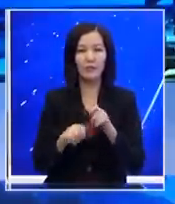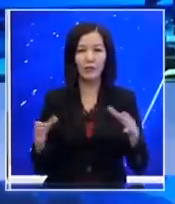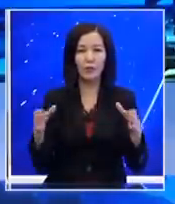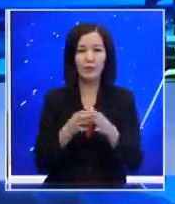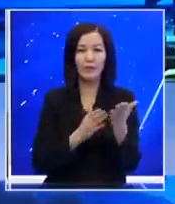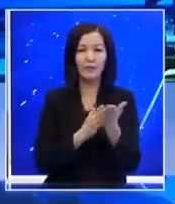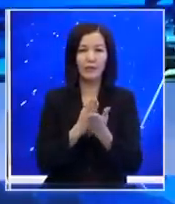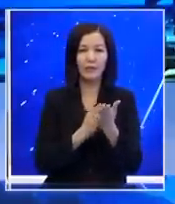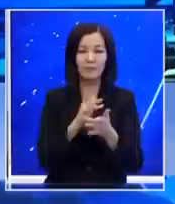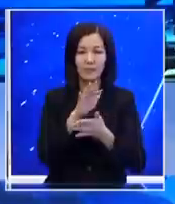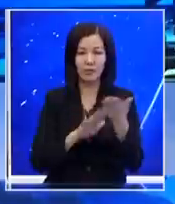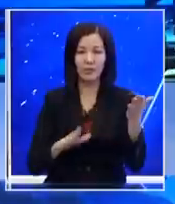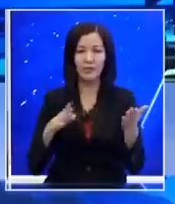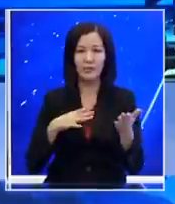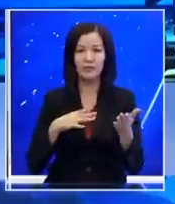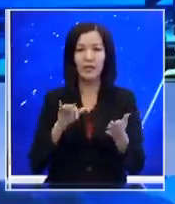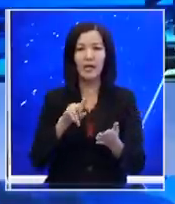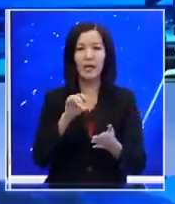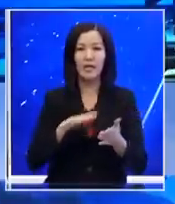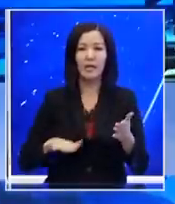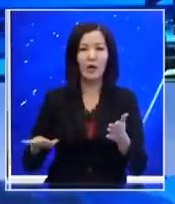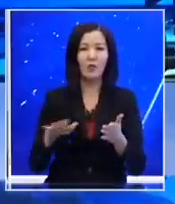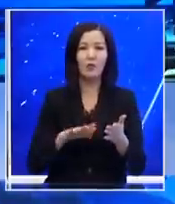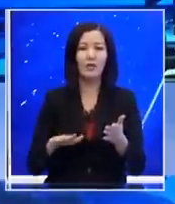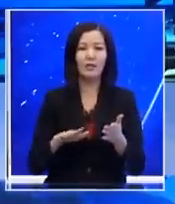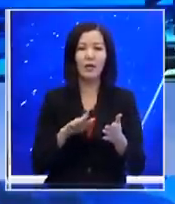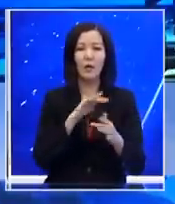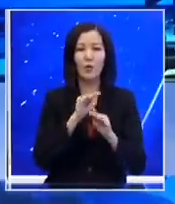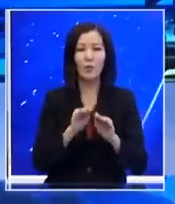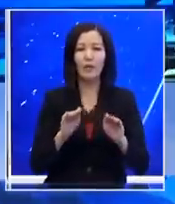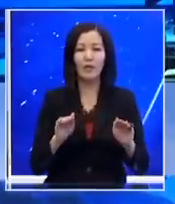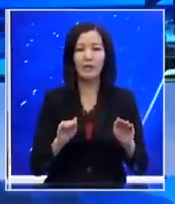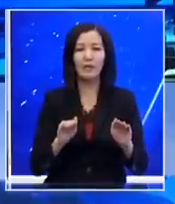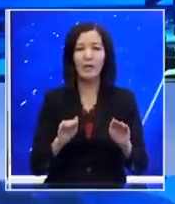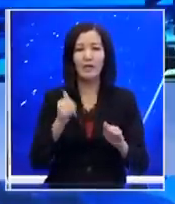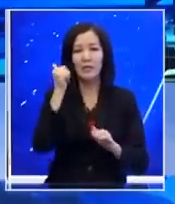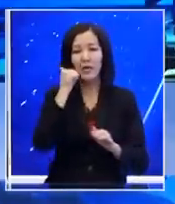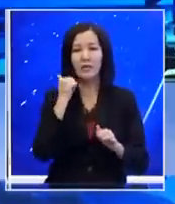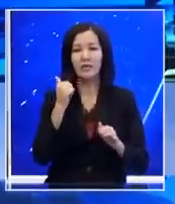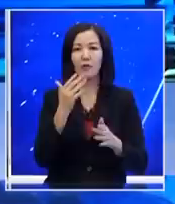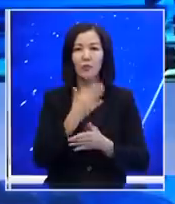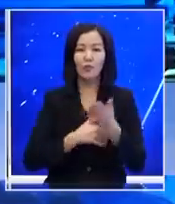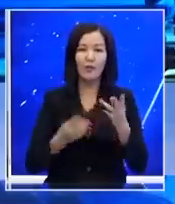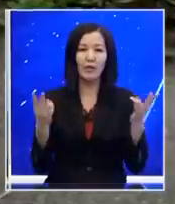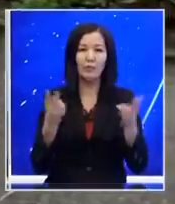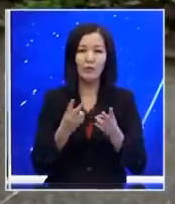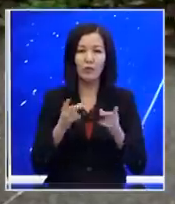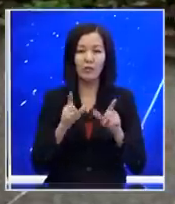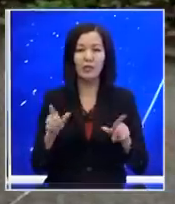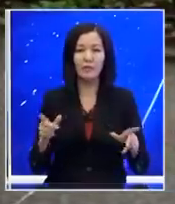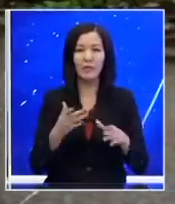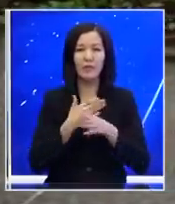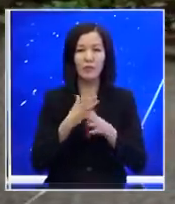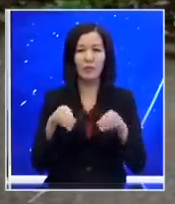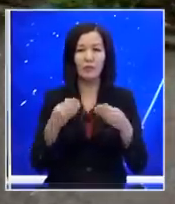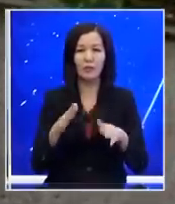экономикалық тергеу департаментінің қызметкерлерде жалғастырып жатыр. Олар Леудандығы көп балалы қарттар мен көмекке мұқтаж жандарға